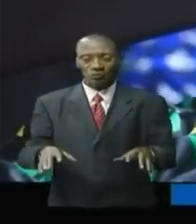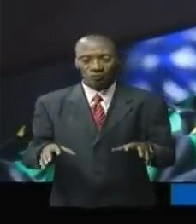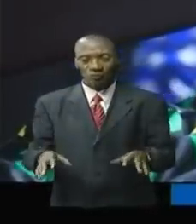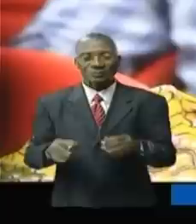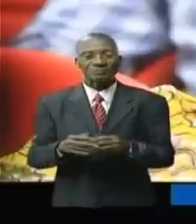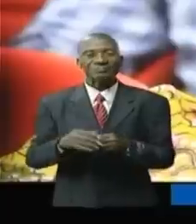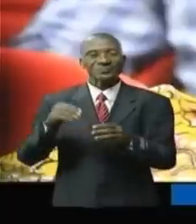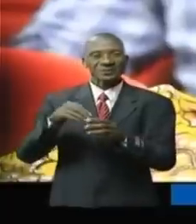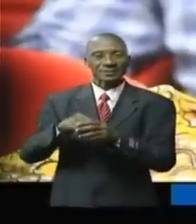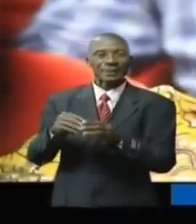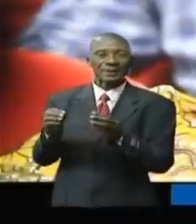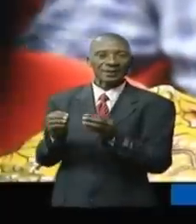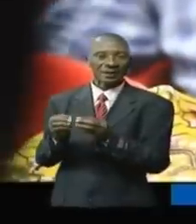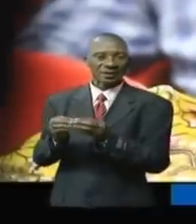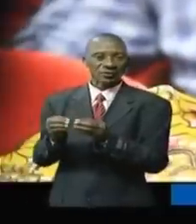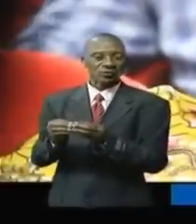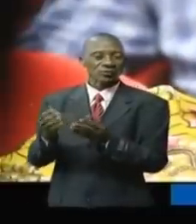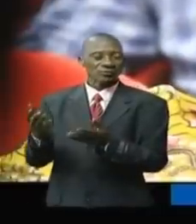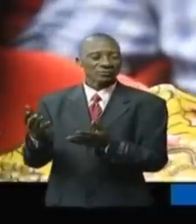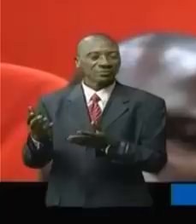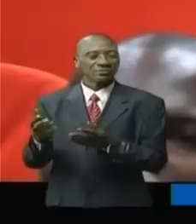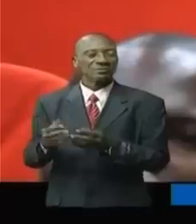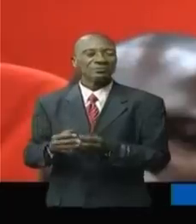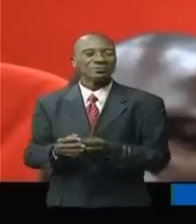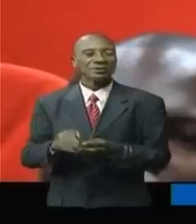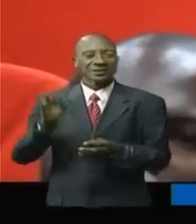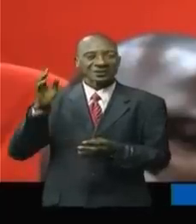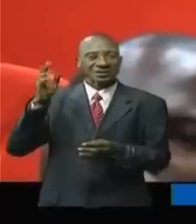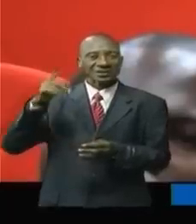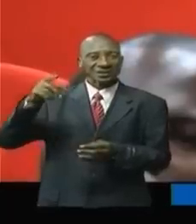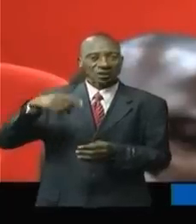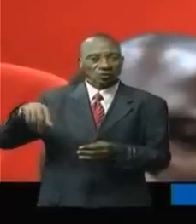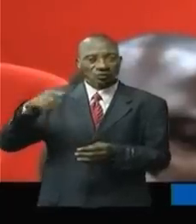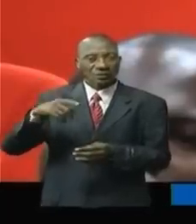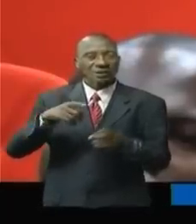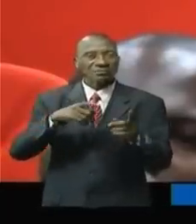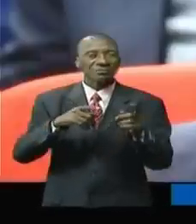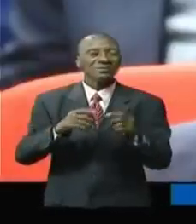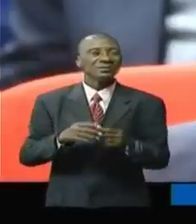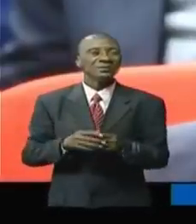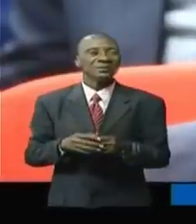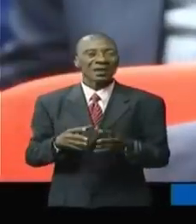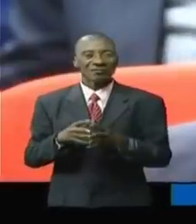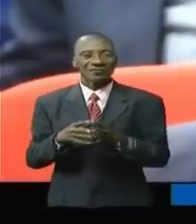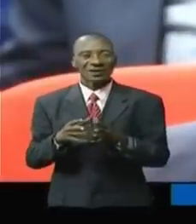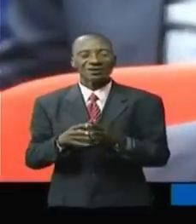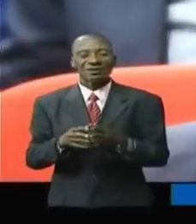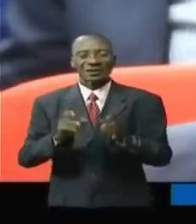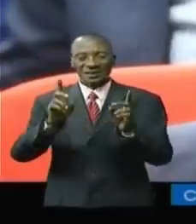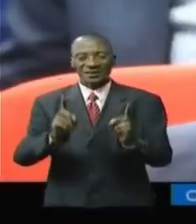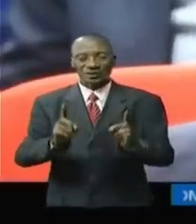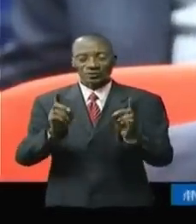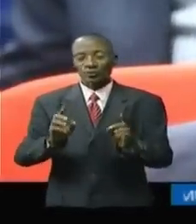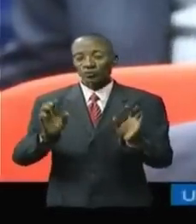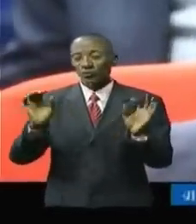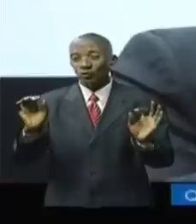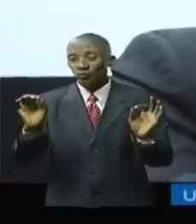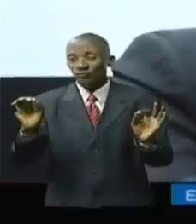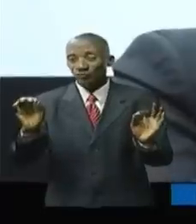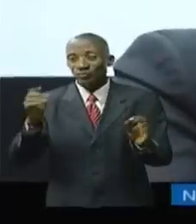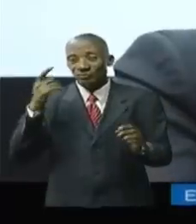de Bruxelles, Kinshasa, Gombe et Kananga, appelle les autorités du pays de se mettre autour d'une table pour un dialogue